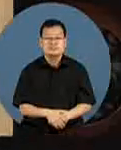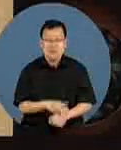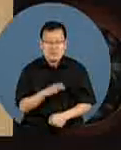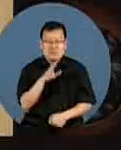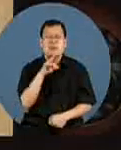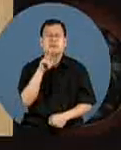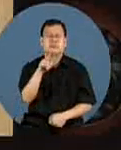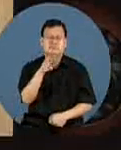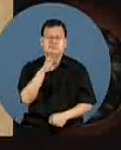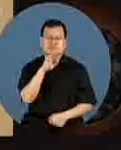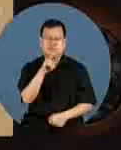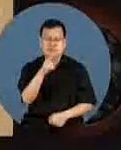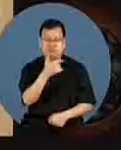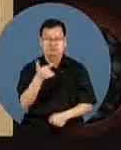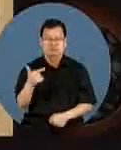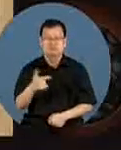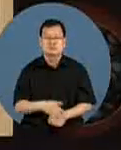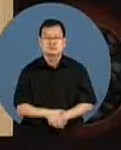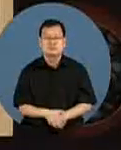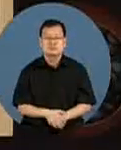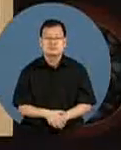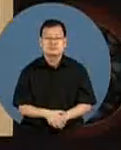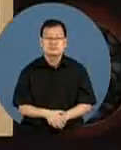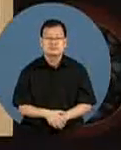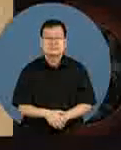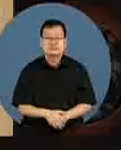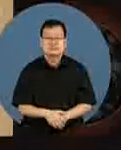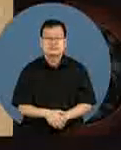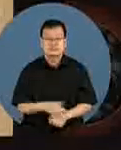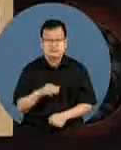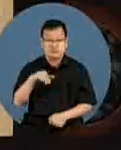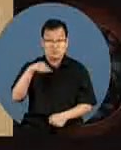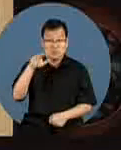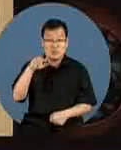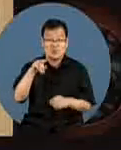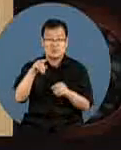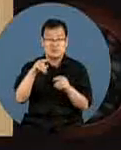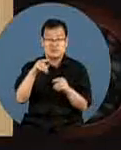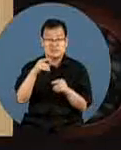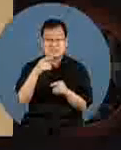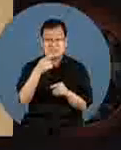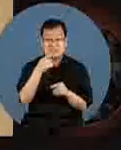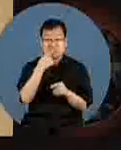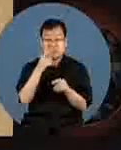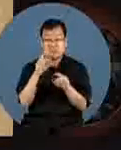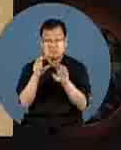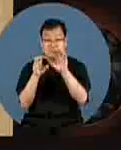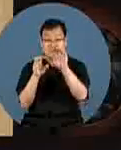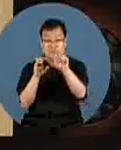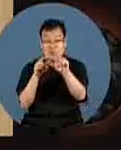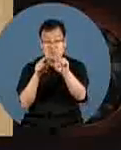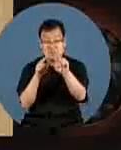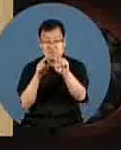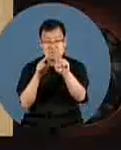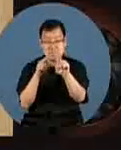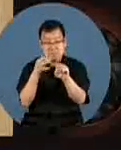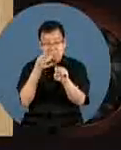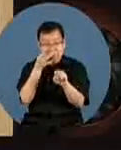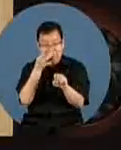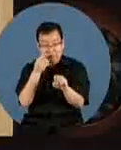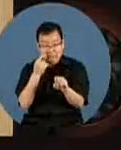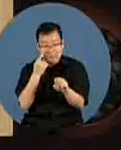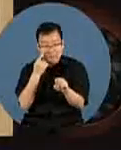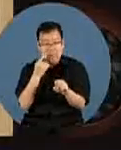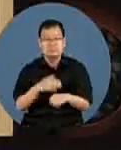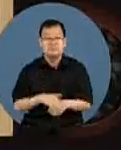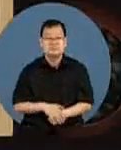자, 그 자리죠. 네, 뭔가 지금 우상 쪽에 백도를 노리는 수 같아요. 네. 자, 그래서